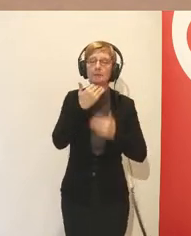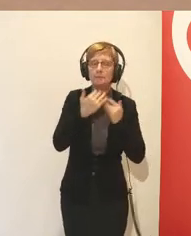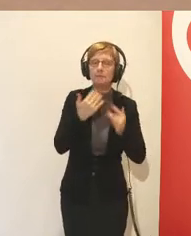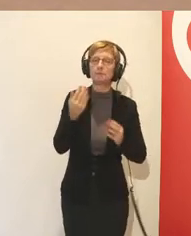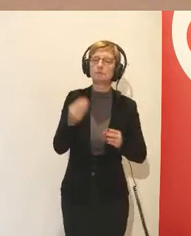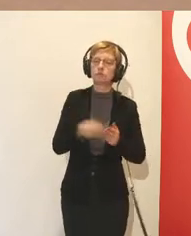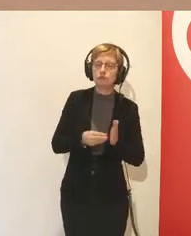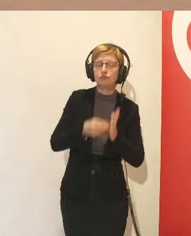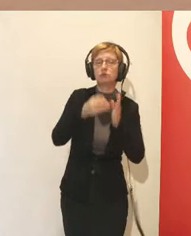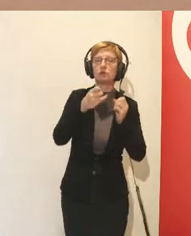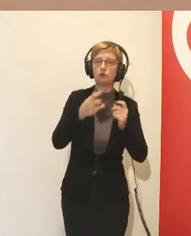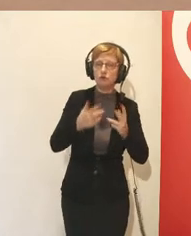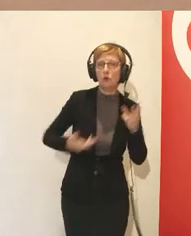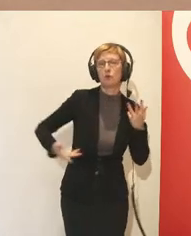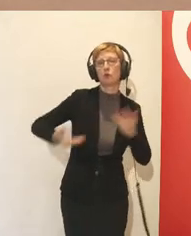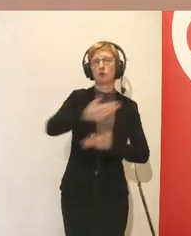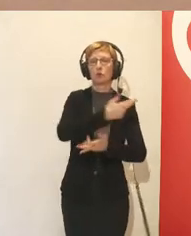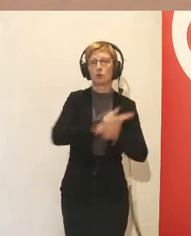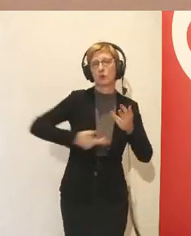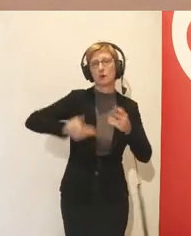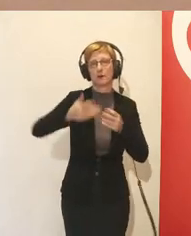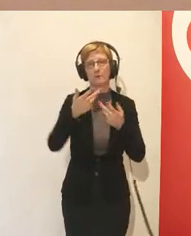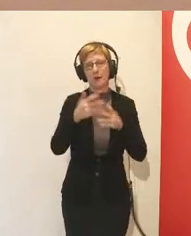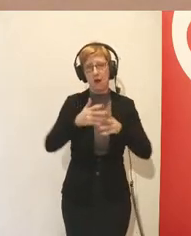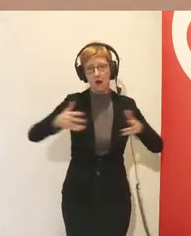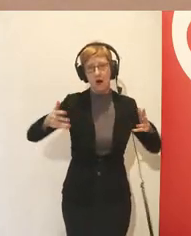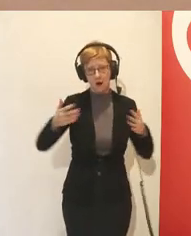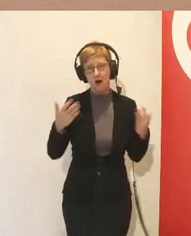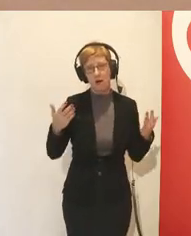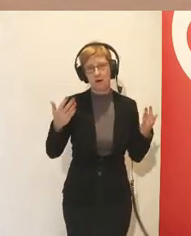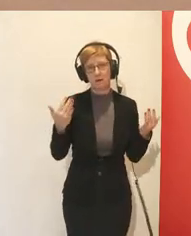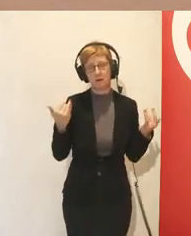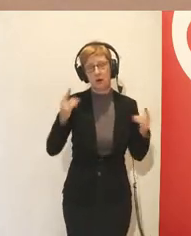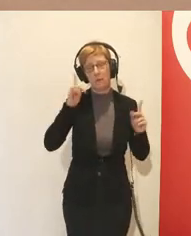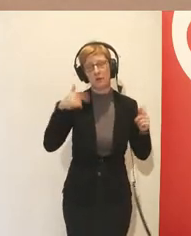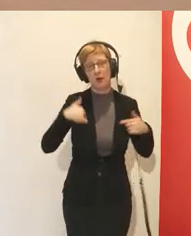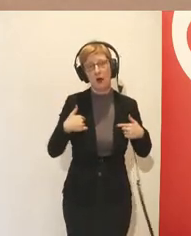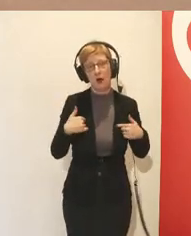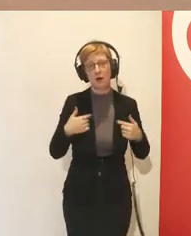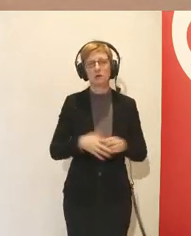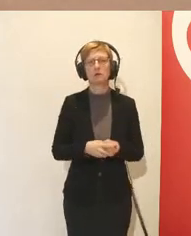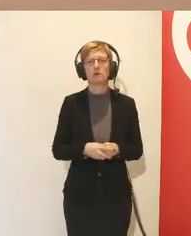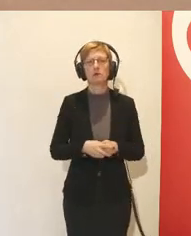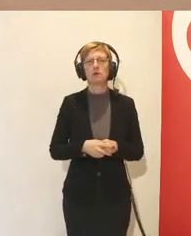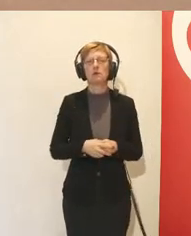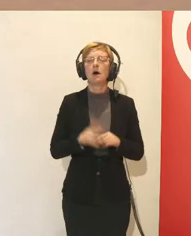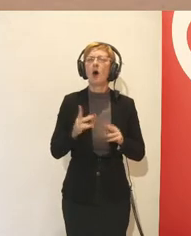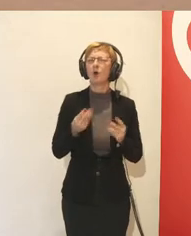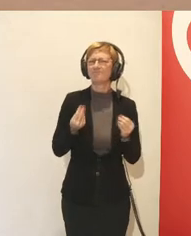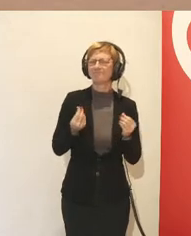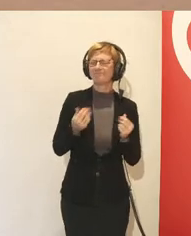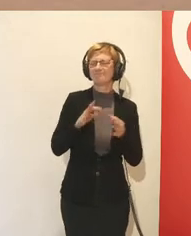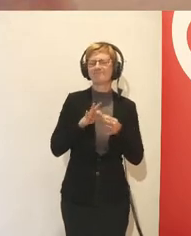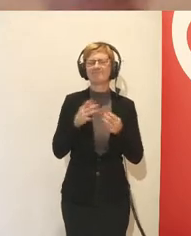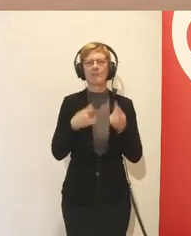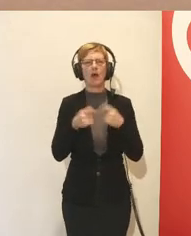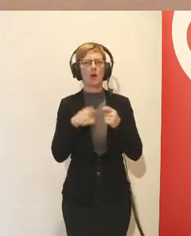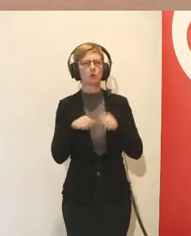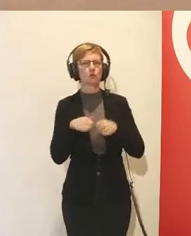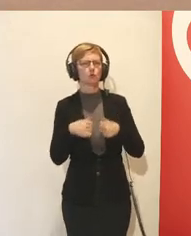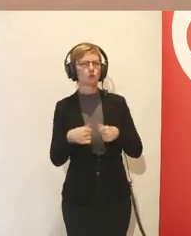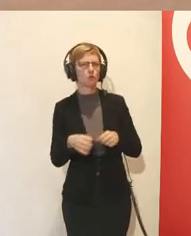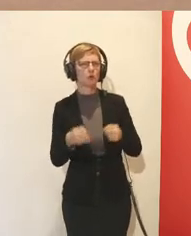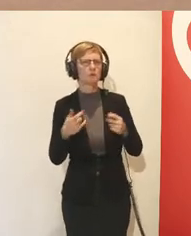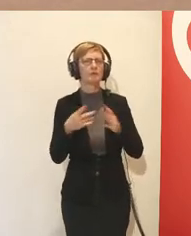das wir hatten das ist ein wichtiger punkt es ist ein gewisser handlungsdruck auf teilweise einfach erfolg wurden schon immer wieder